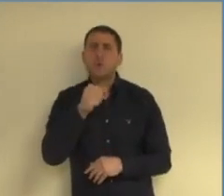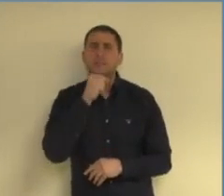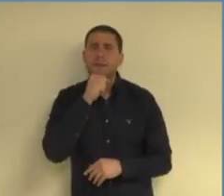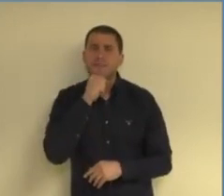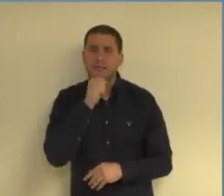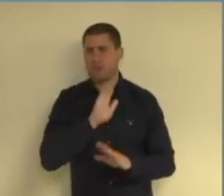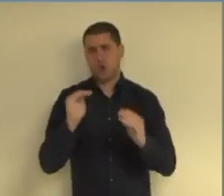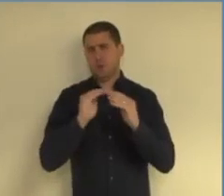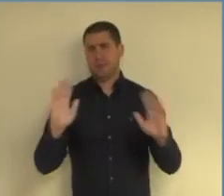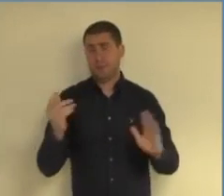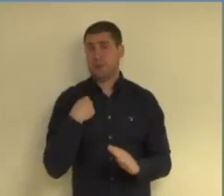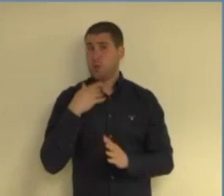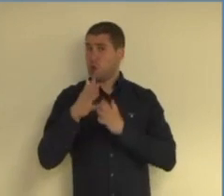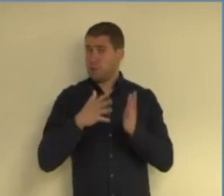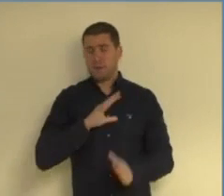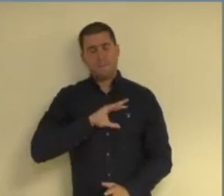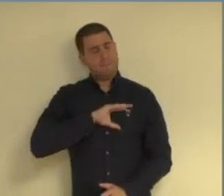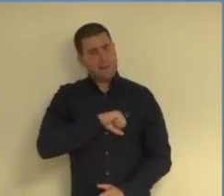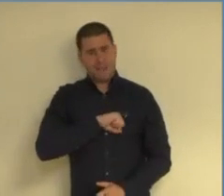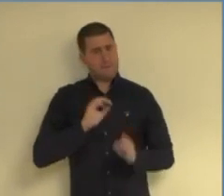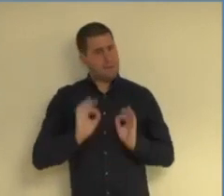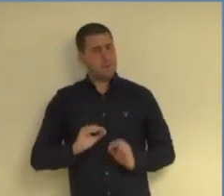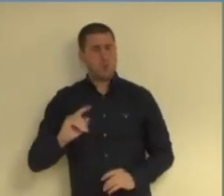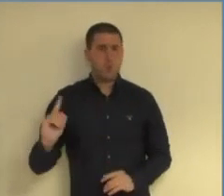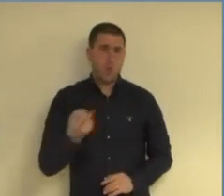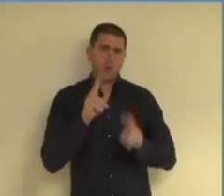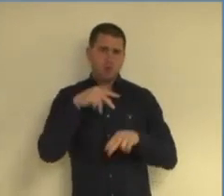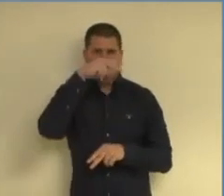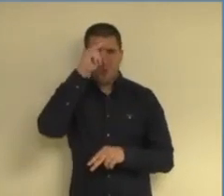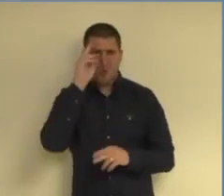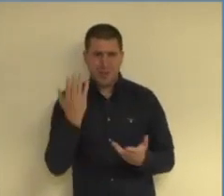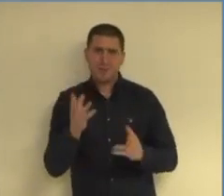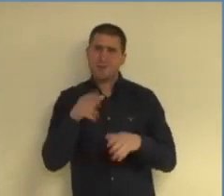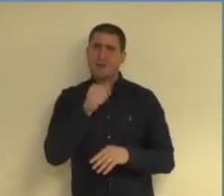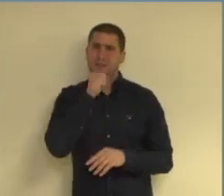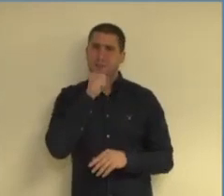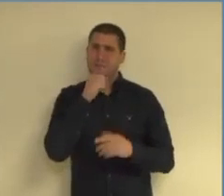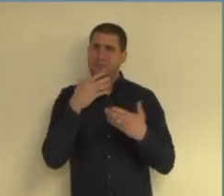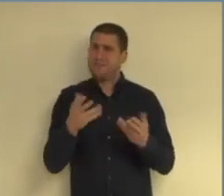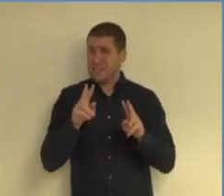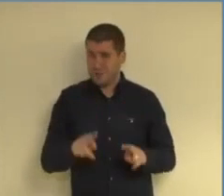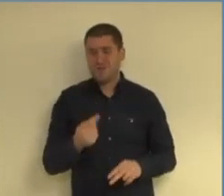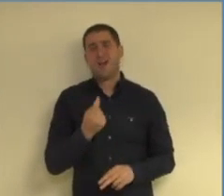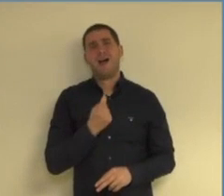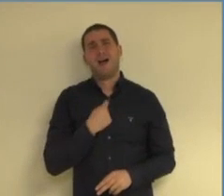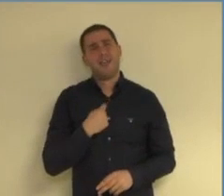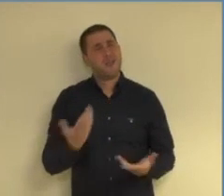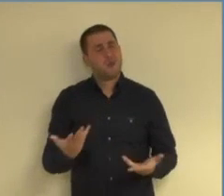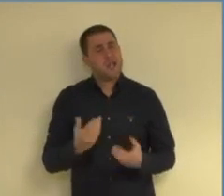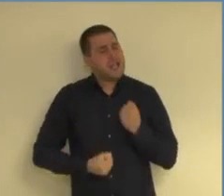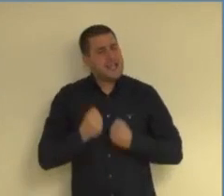סבא וסבתא. אני אומר את זה בכאב גדול, לכולנו יש הורים, יש לנו גם סבא וסבתא ואנחנו